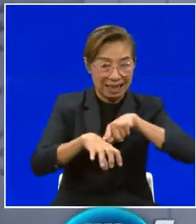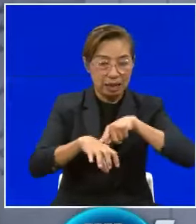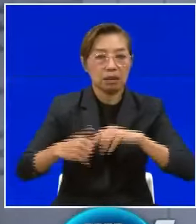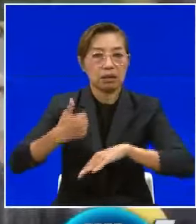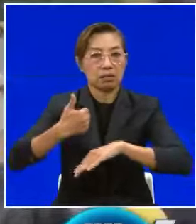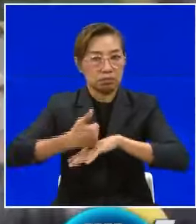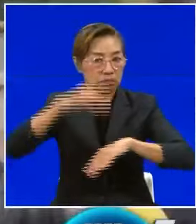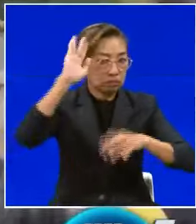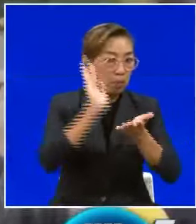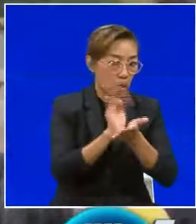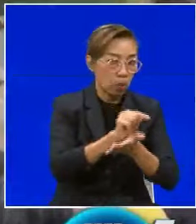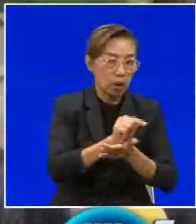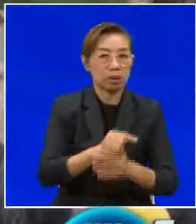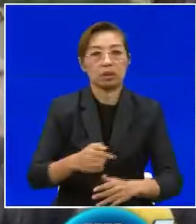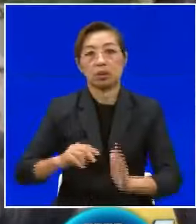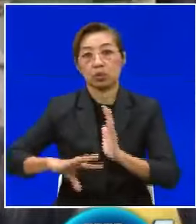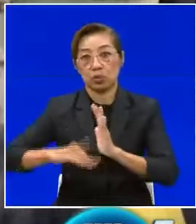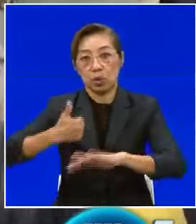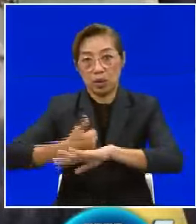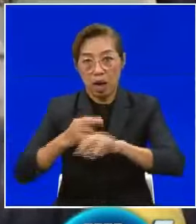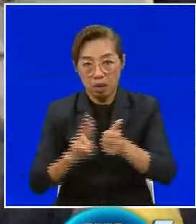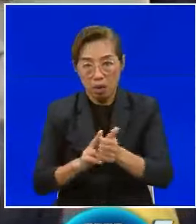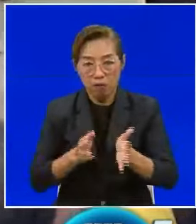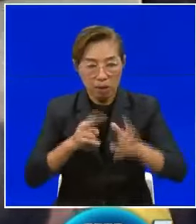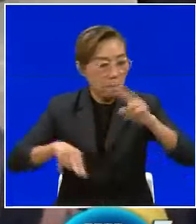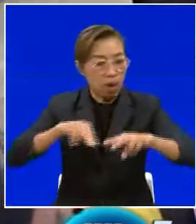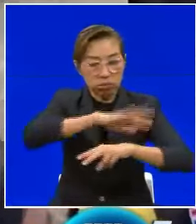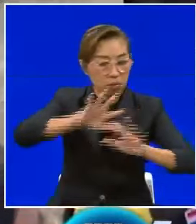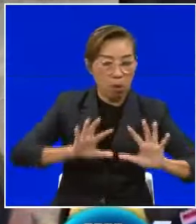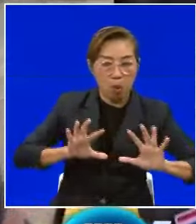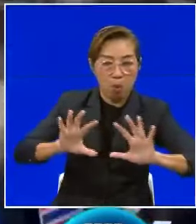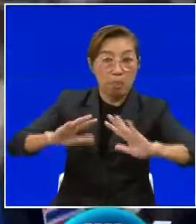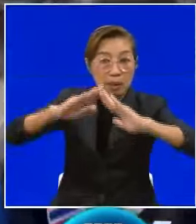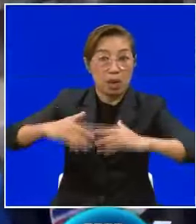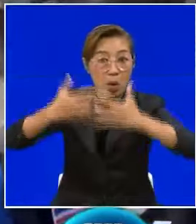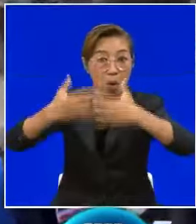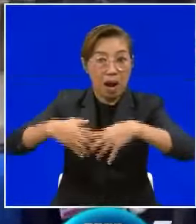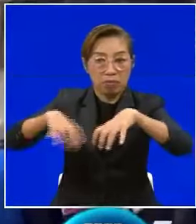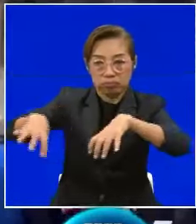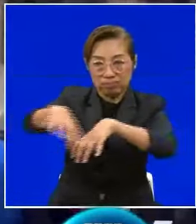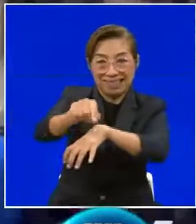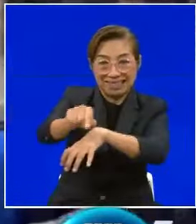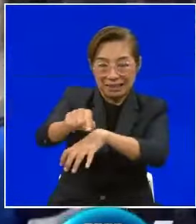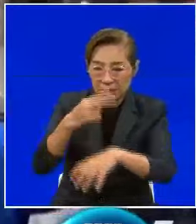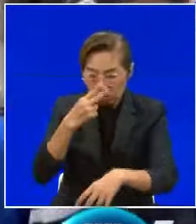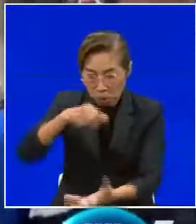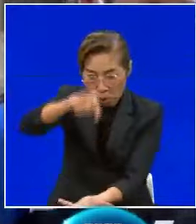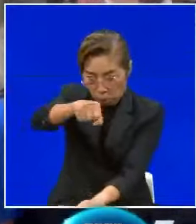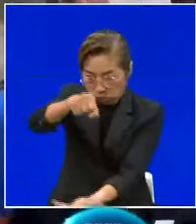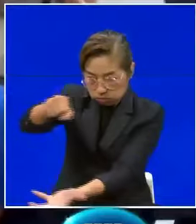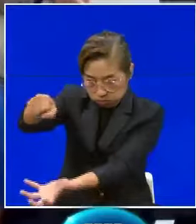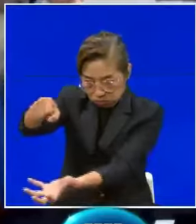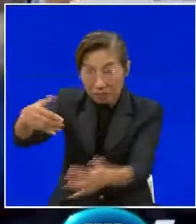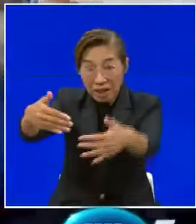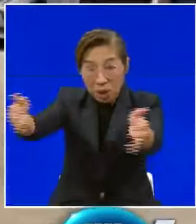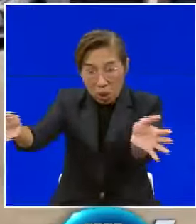ะครับรองผู้ว่าชลบุรีเจ้าหน้าที่ฝ่ายปกครองก็ไปตรวจสอบเขาไปเจอเป็นถุงบิ๊กแบ็กมีรอยเขียนสีน้ำเงิน